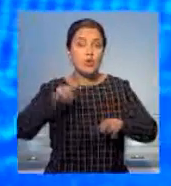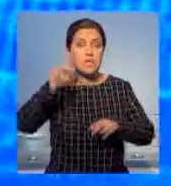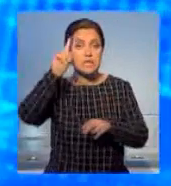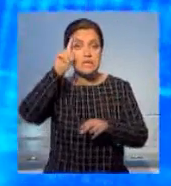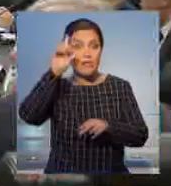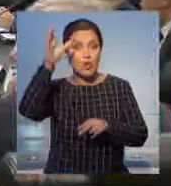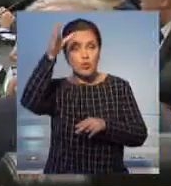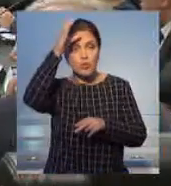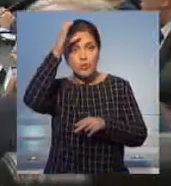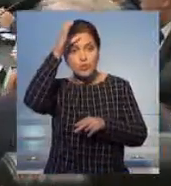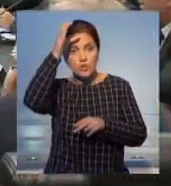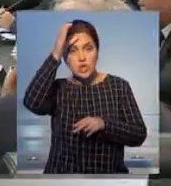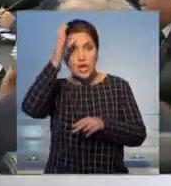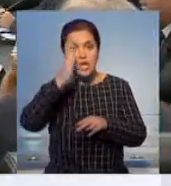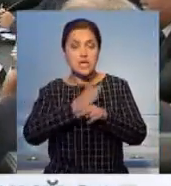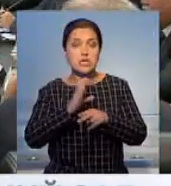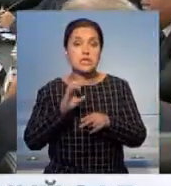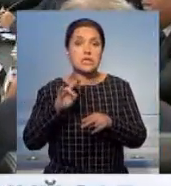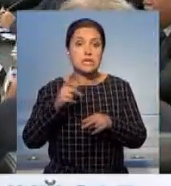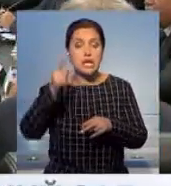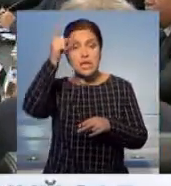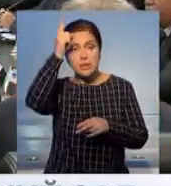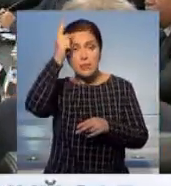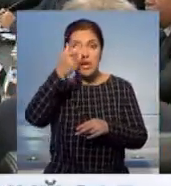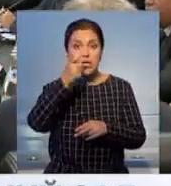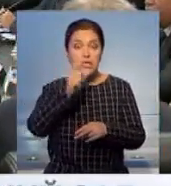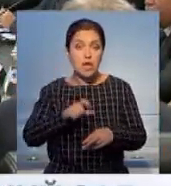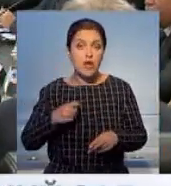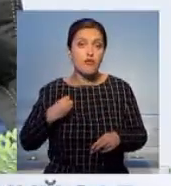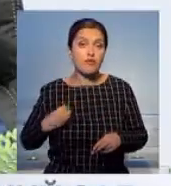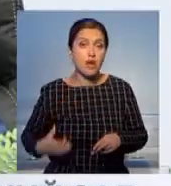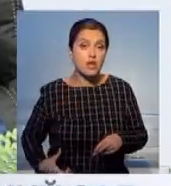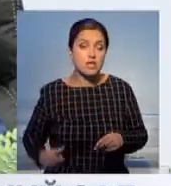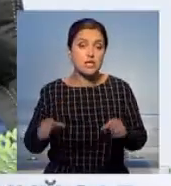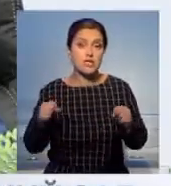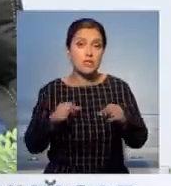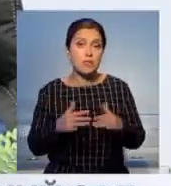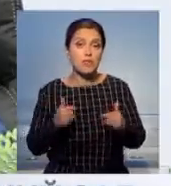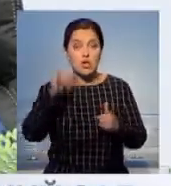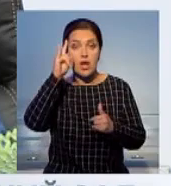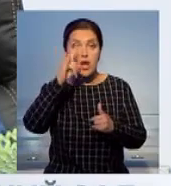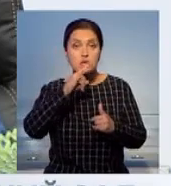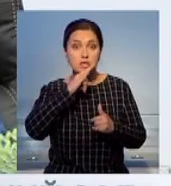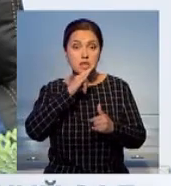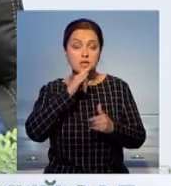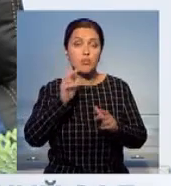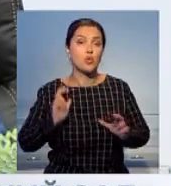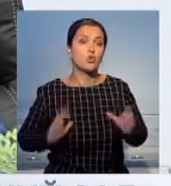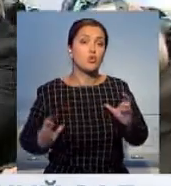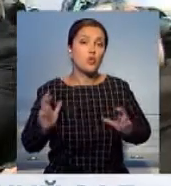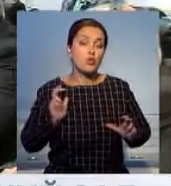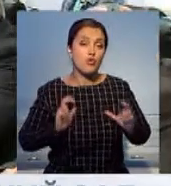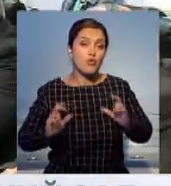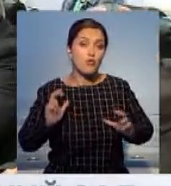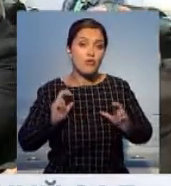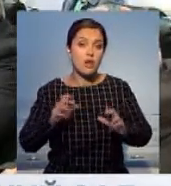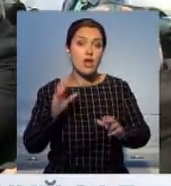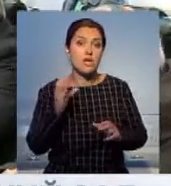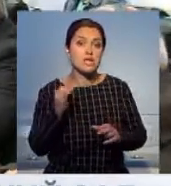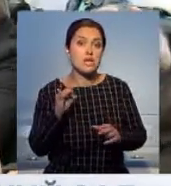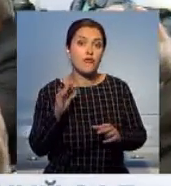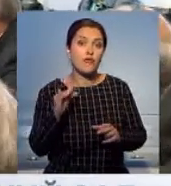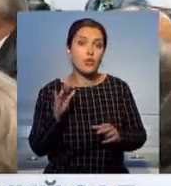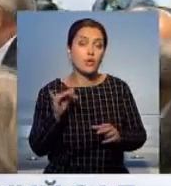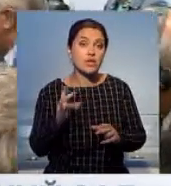ученые и руководители ботанических садов стран СНГ, Германии, Италии и Франции. Они собрались сегодня в Казахском агротехническом университете имени Сакина